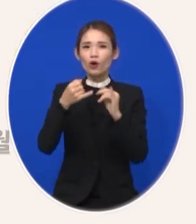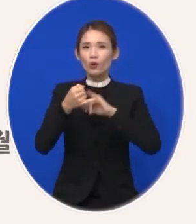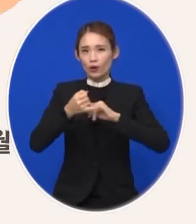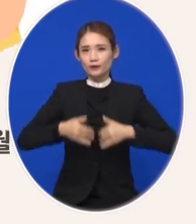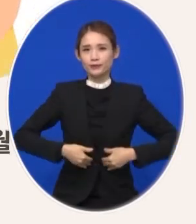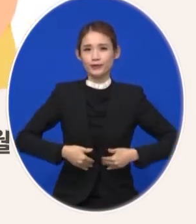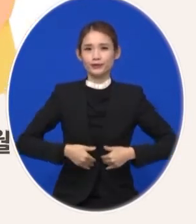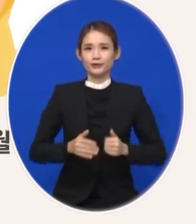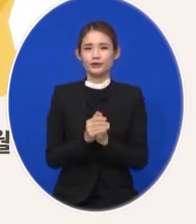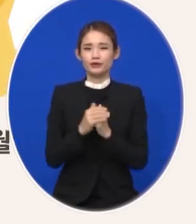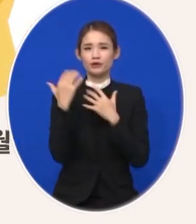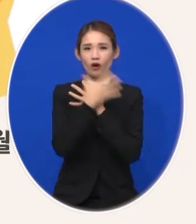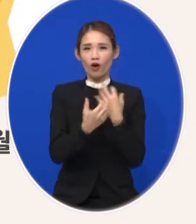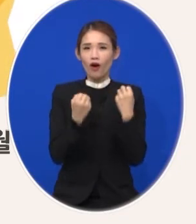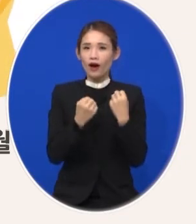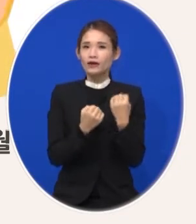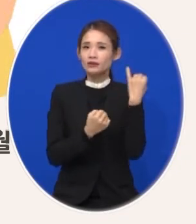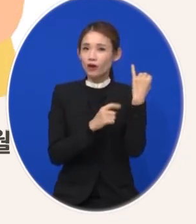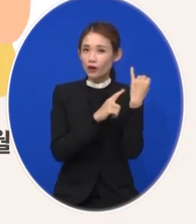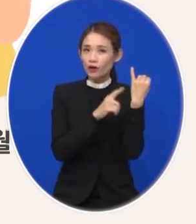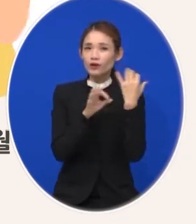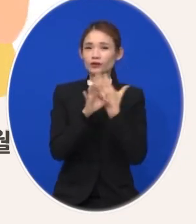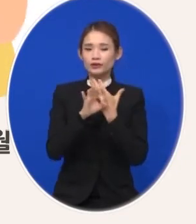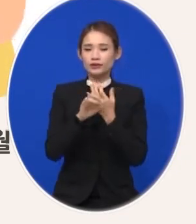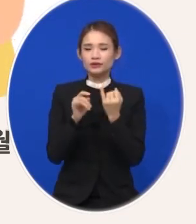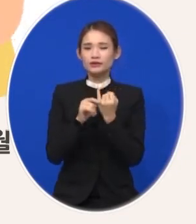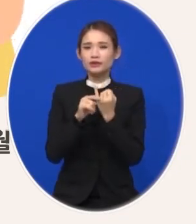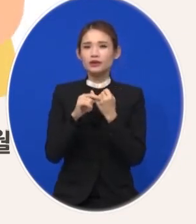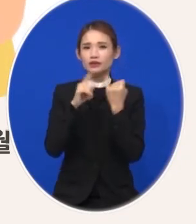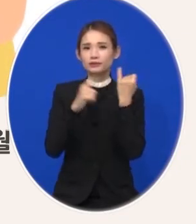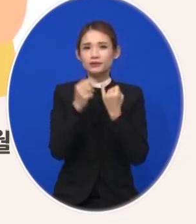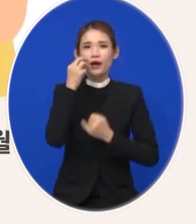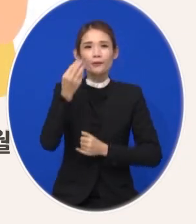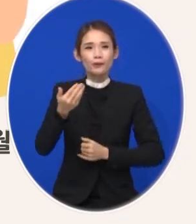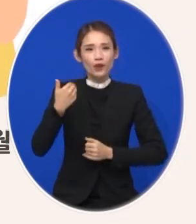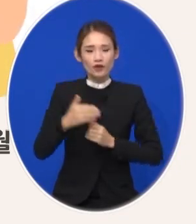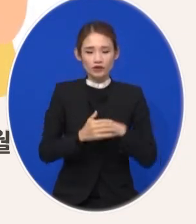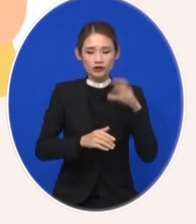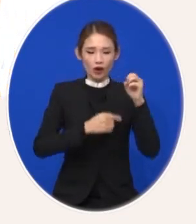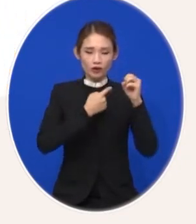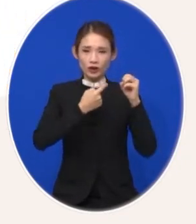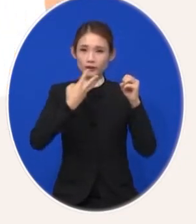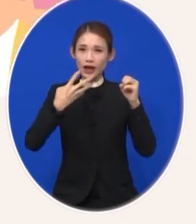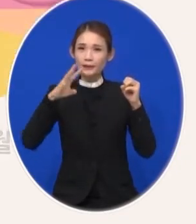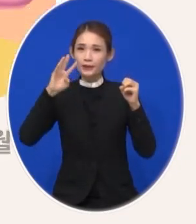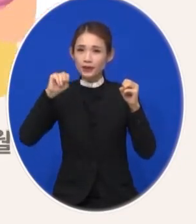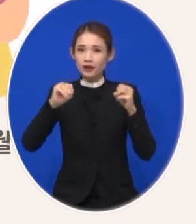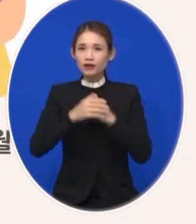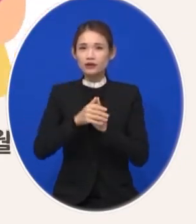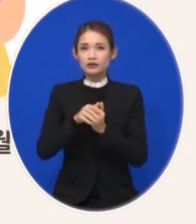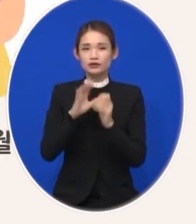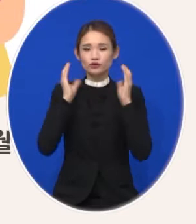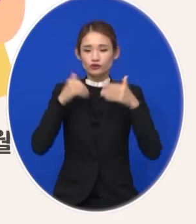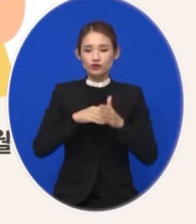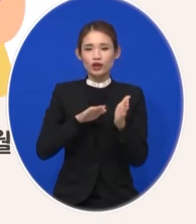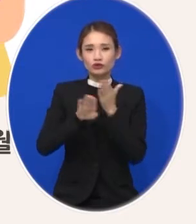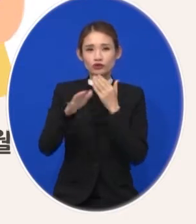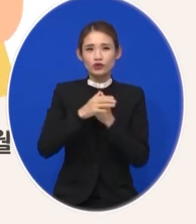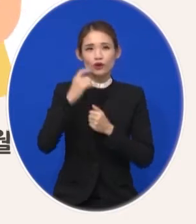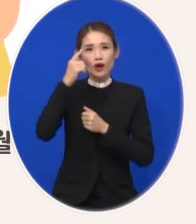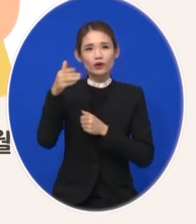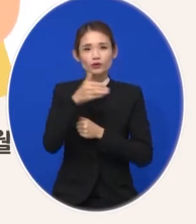중요합니다. 건강한 여성이라면 임신 3개월 전부터 0.4mg 이상을 출산 후